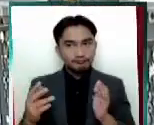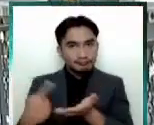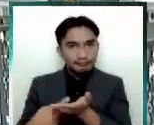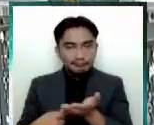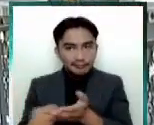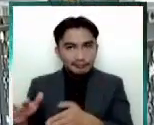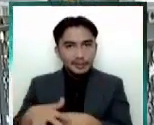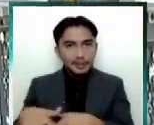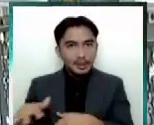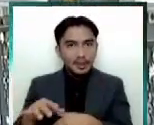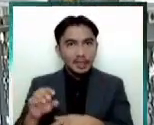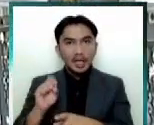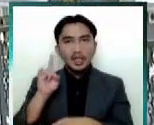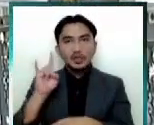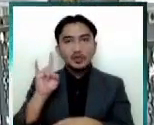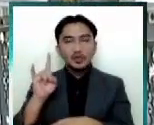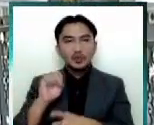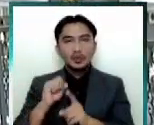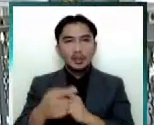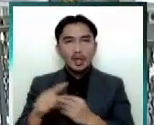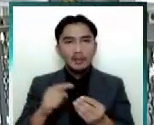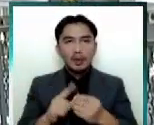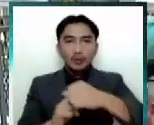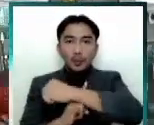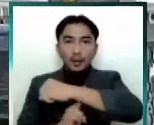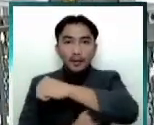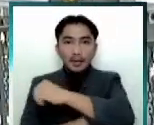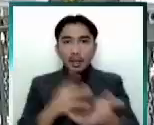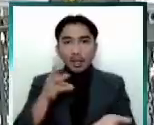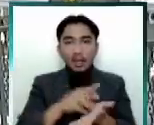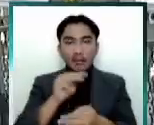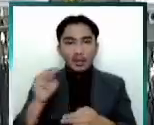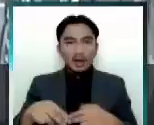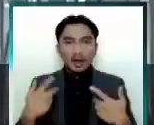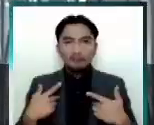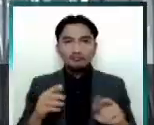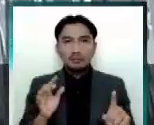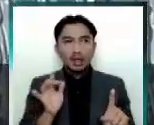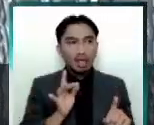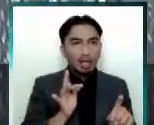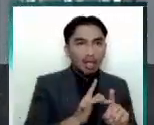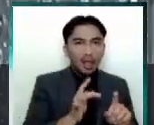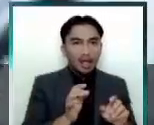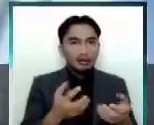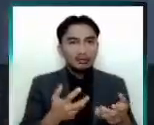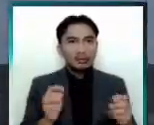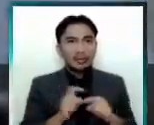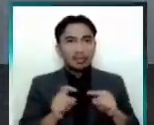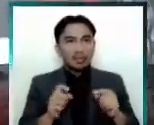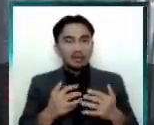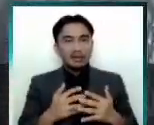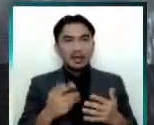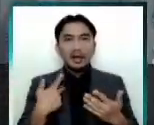umunoy nakakakuryenteng Jones Bridge sa Maynila. Nag-ground ang isang photographer na kukuha lang sana ng larawan sa tulay.